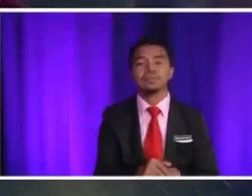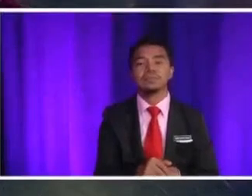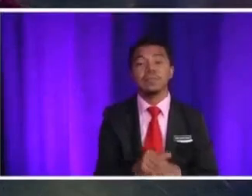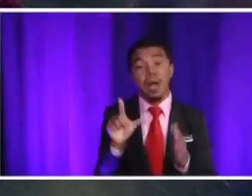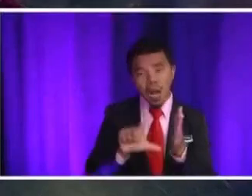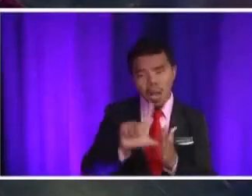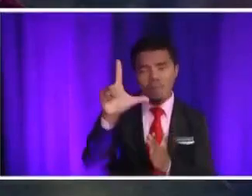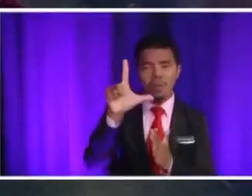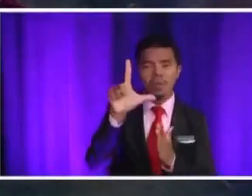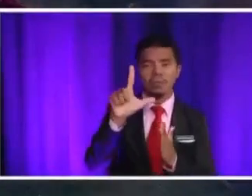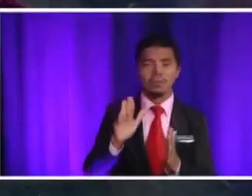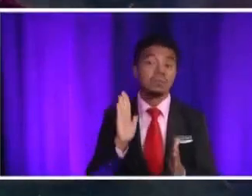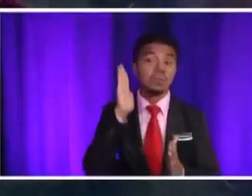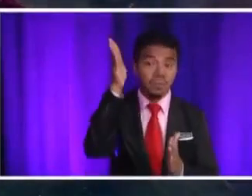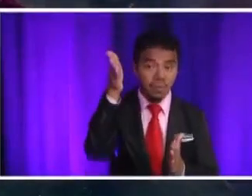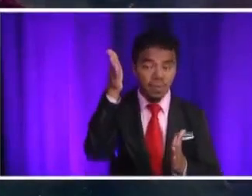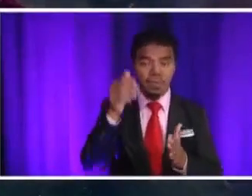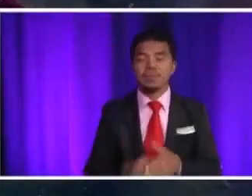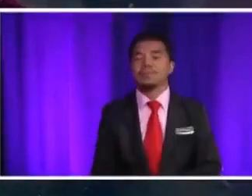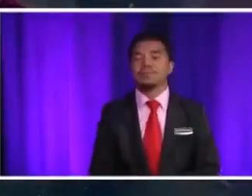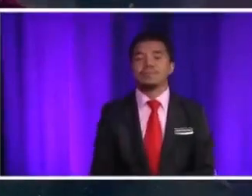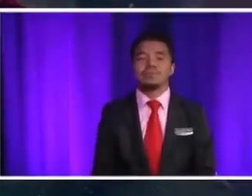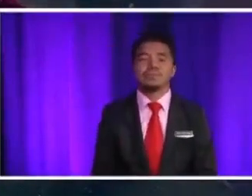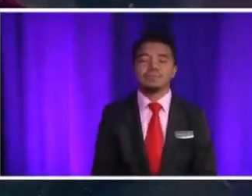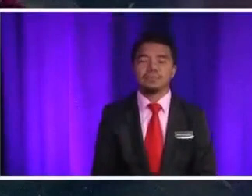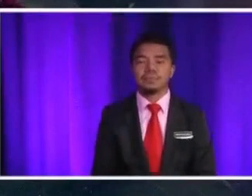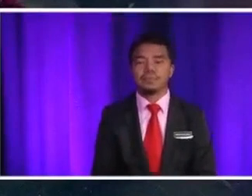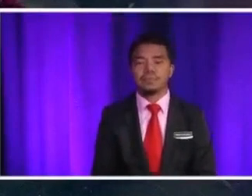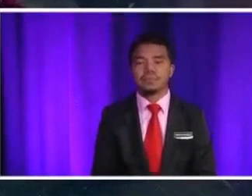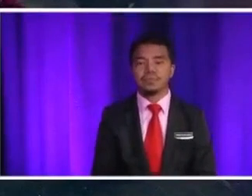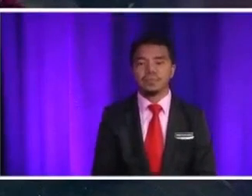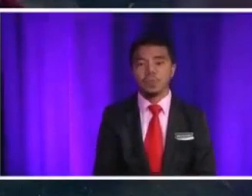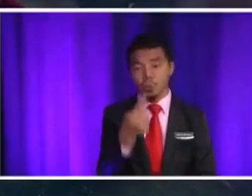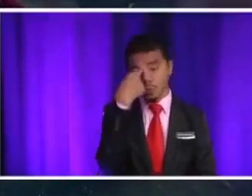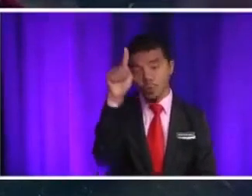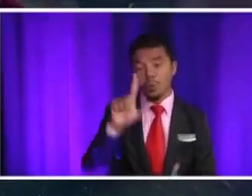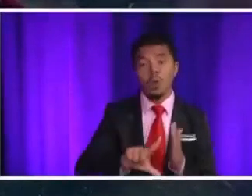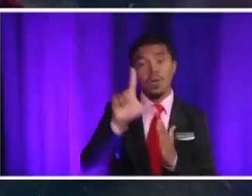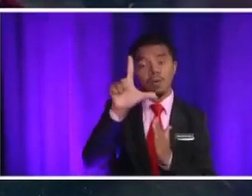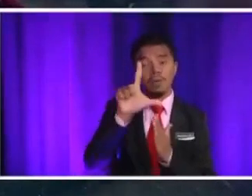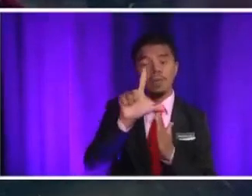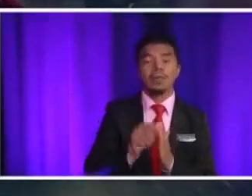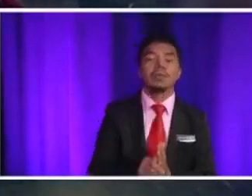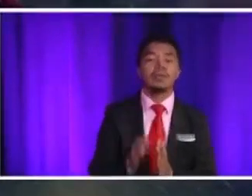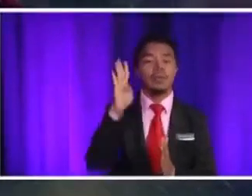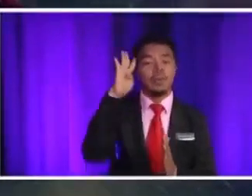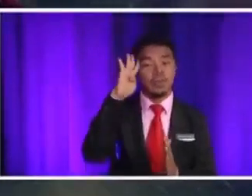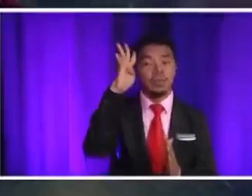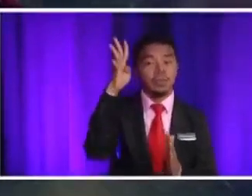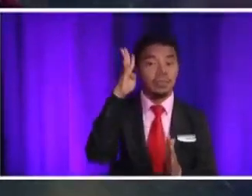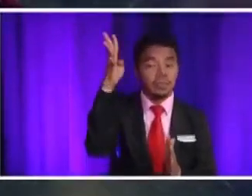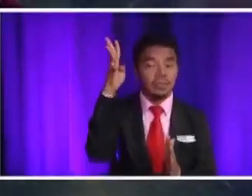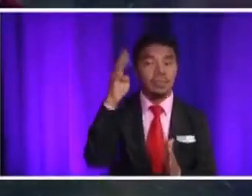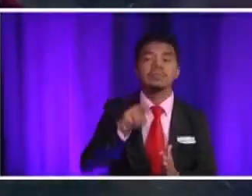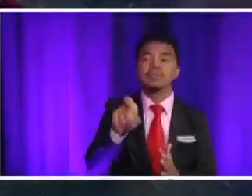lebih proaktif. Kan? Itu ciri usahawan pula. Dia lebih proaktif, dia lebih kreatif. Dan canalah dengan perkembangan semasa. Yes,